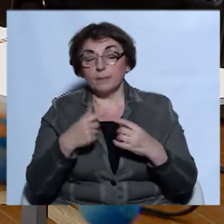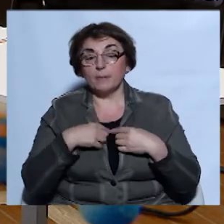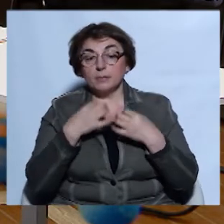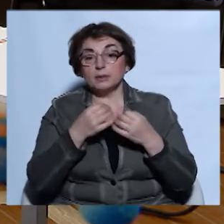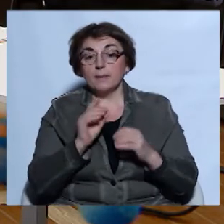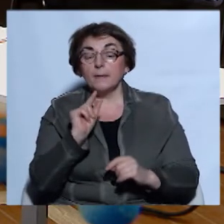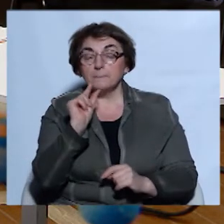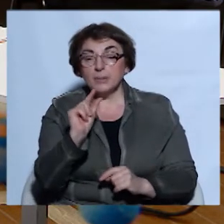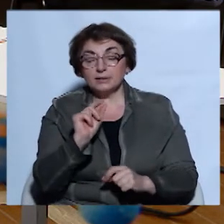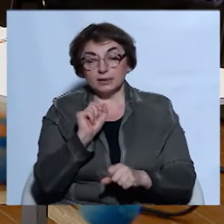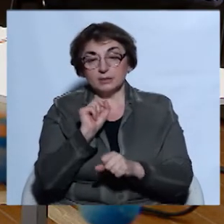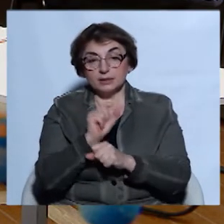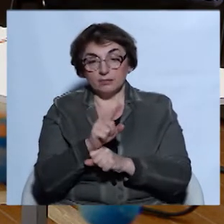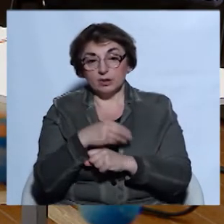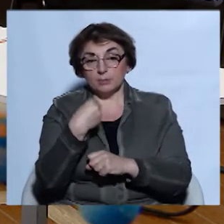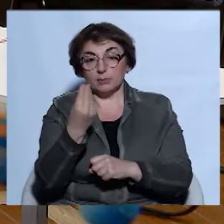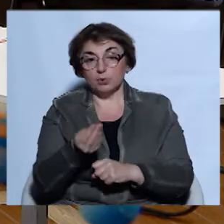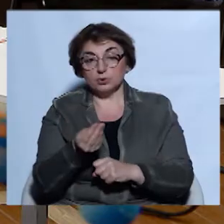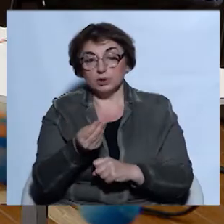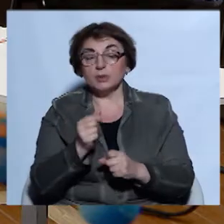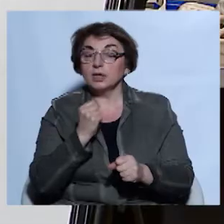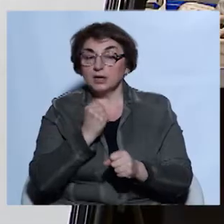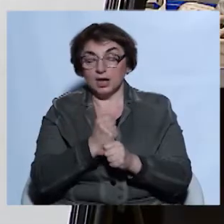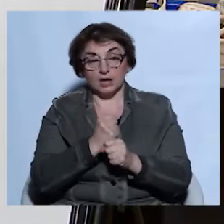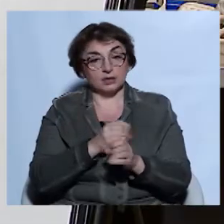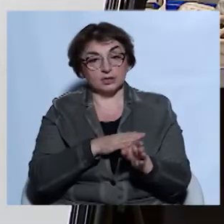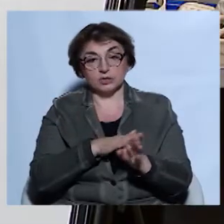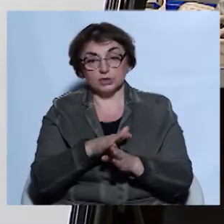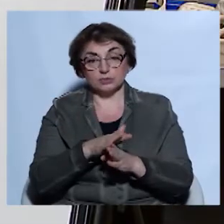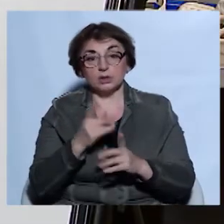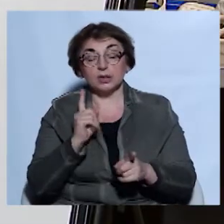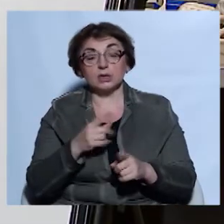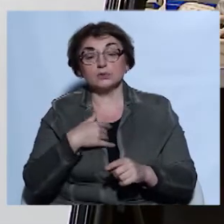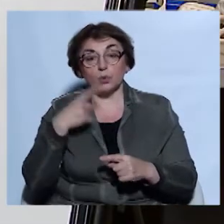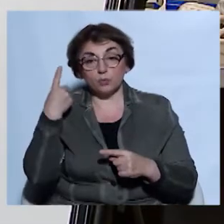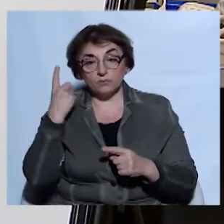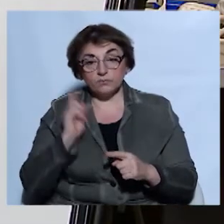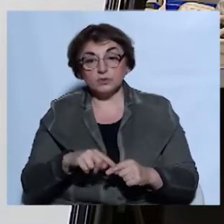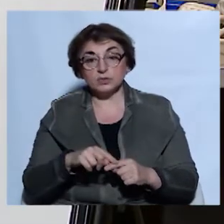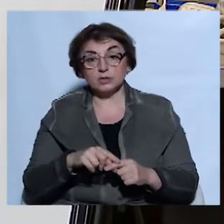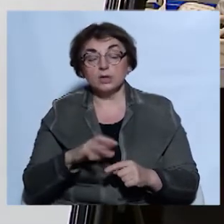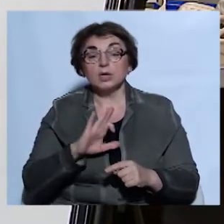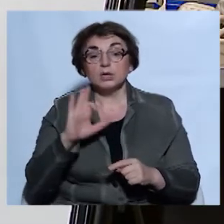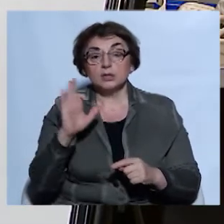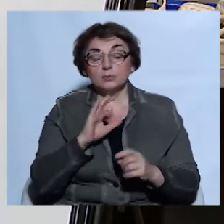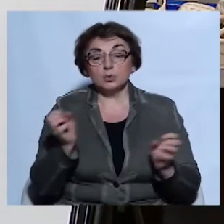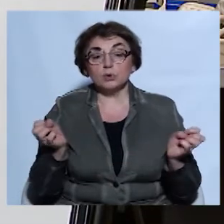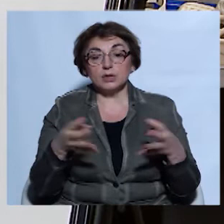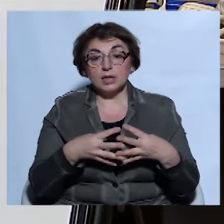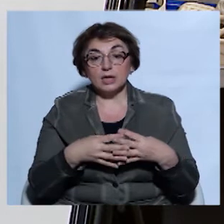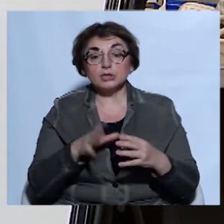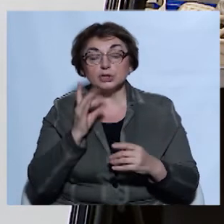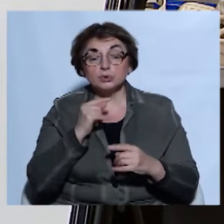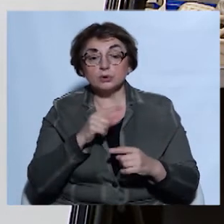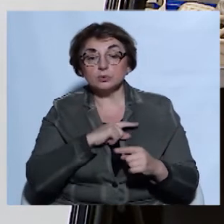მე მინდა პატარა დავალება დაგიტოვოთ შესასრულებლად, რადგან ჩვენ უკვე ვიცით, რომ ქიმიური რეაქციის